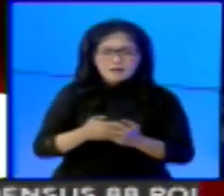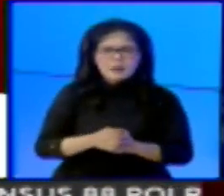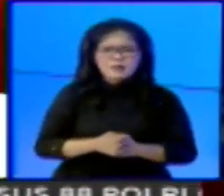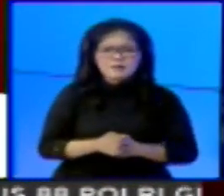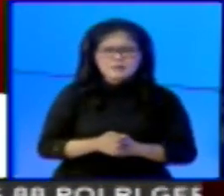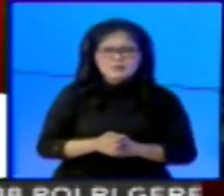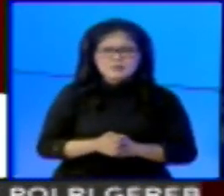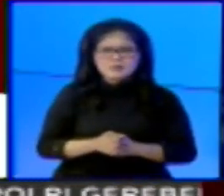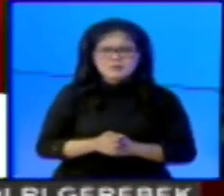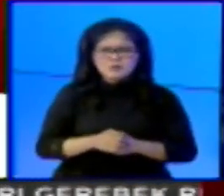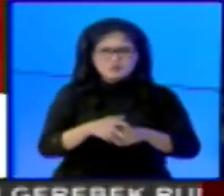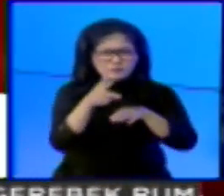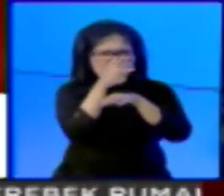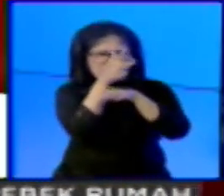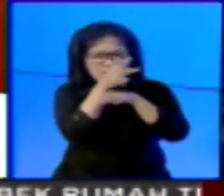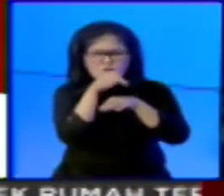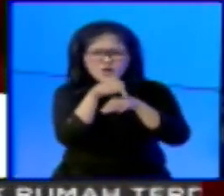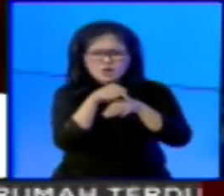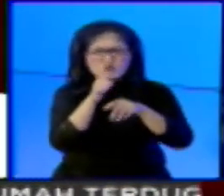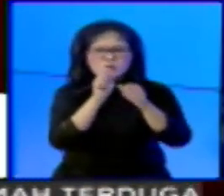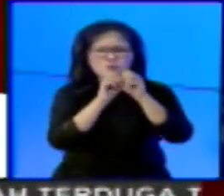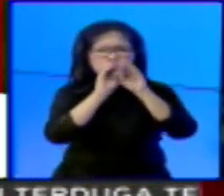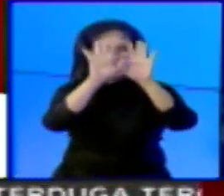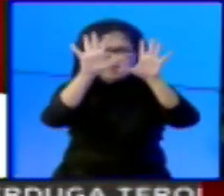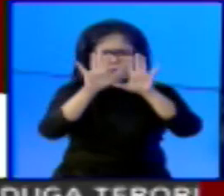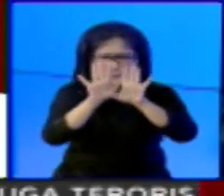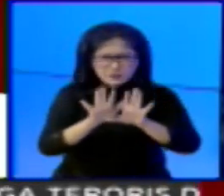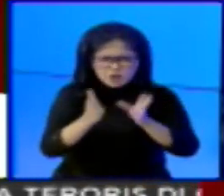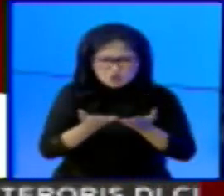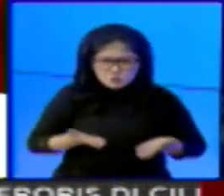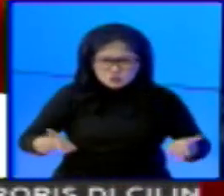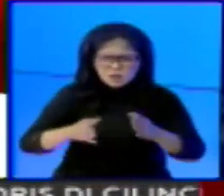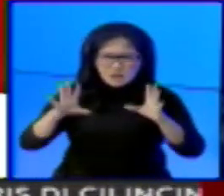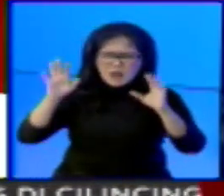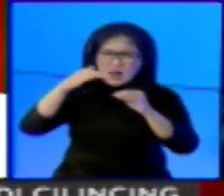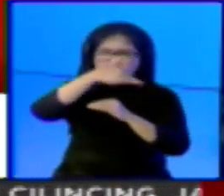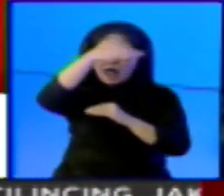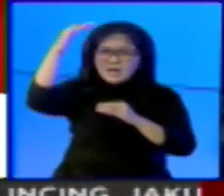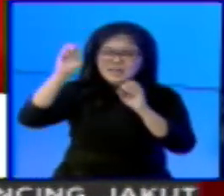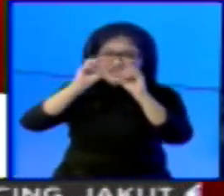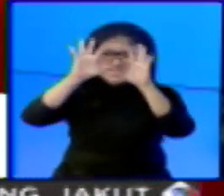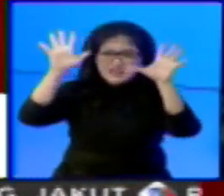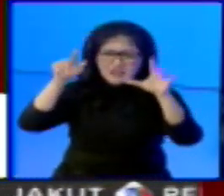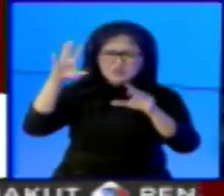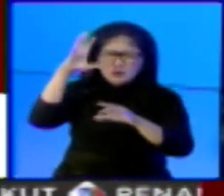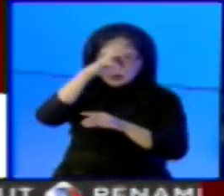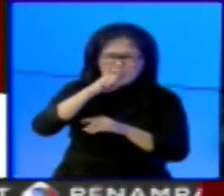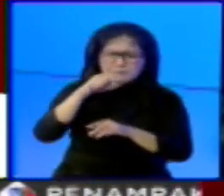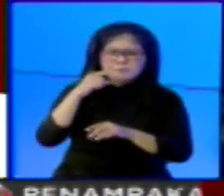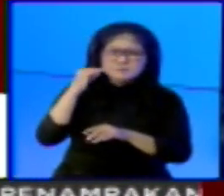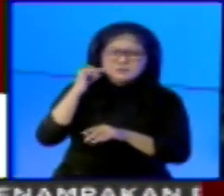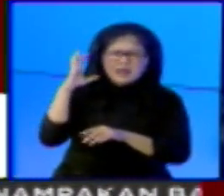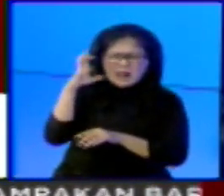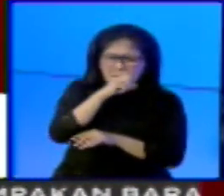Dalam banyak foto dan video yang beredar di media sosial, langit di Muara Jambi pada siang hari berubah menjadi gelap seperti malam hari dengan gurat